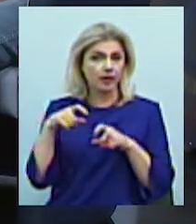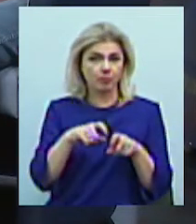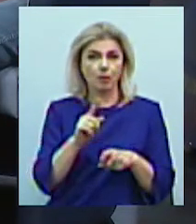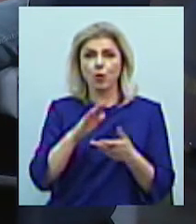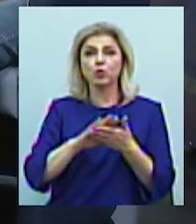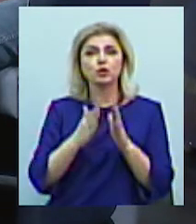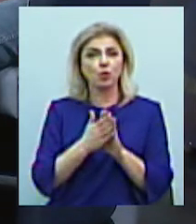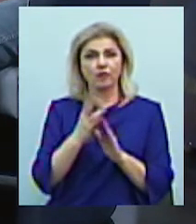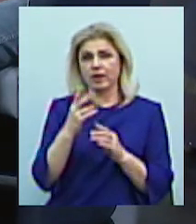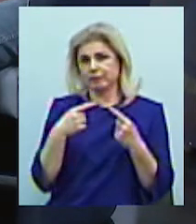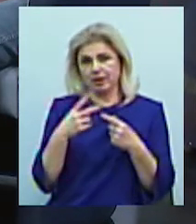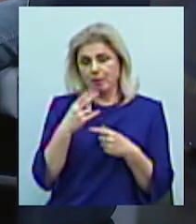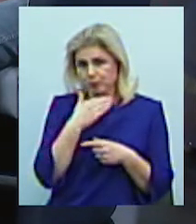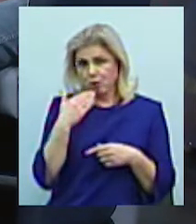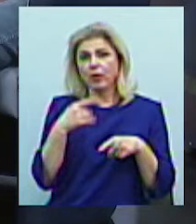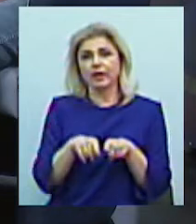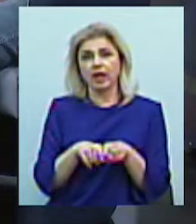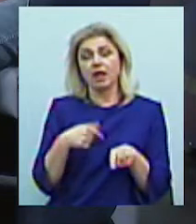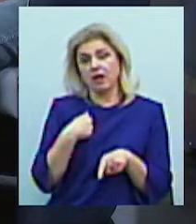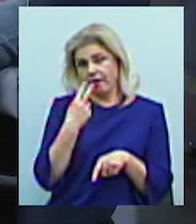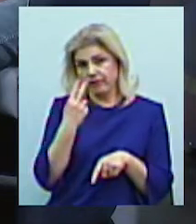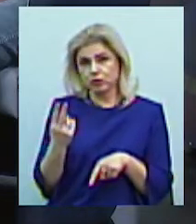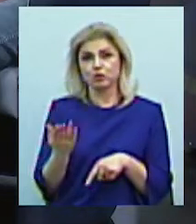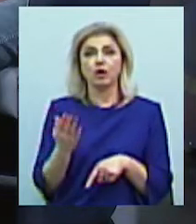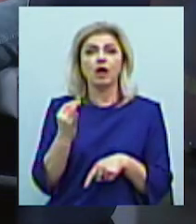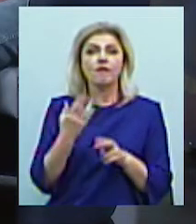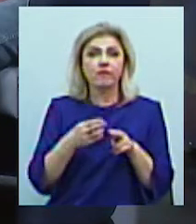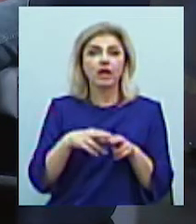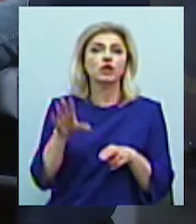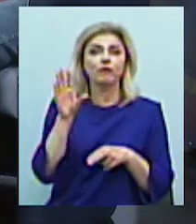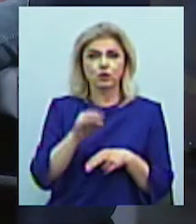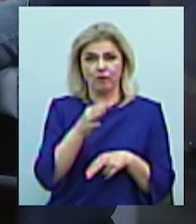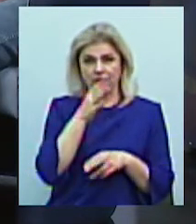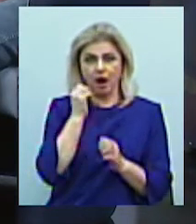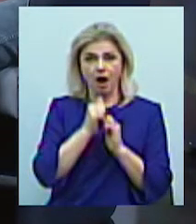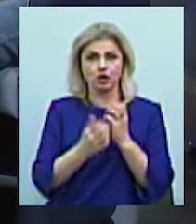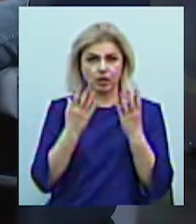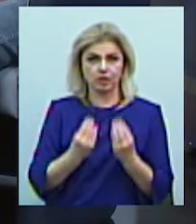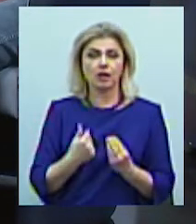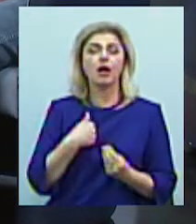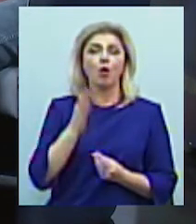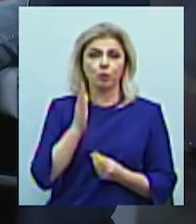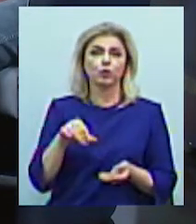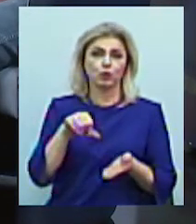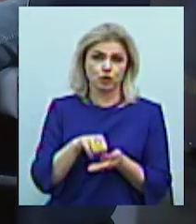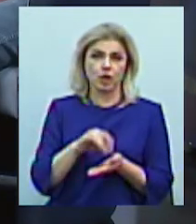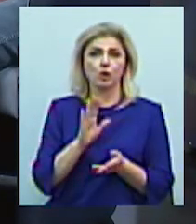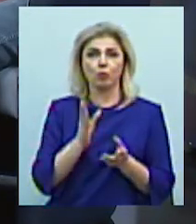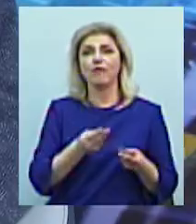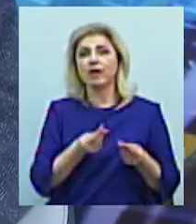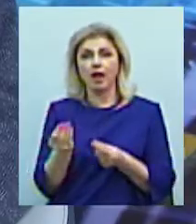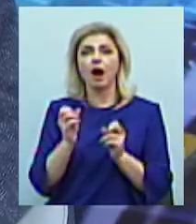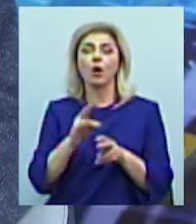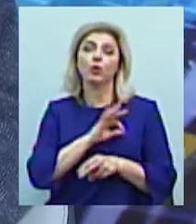не те в школе. Много каких. То есть я это вижу, я в этом все время, каждый день. Поэтому я буду участвовать и буду влиять, как юрист,